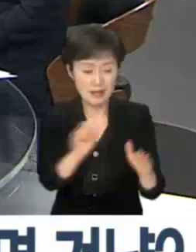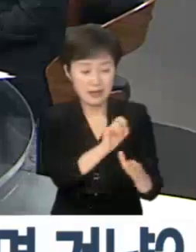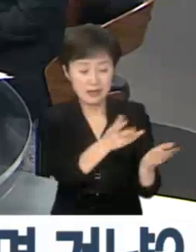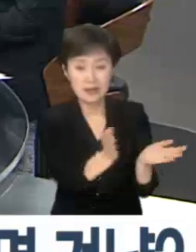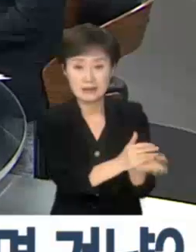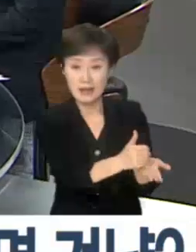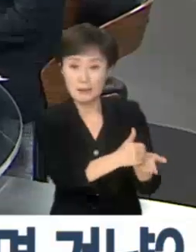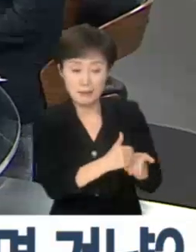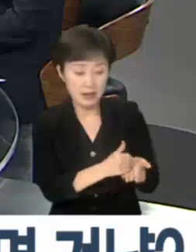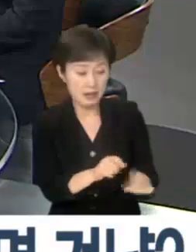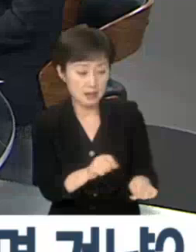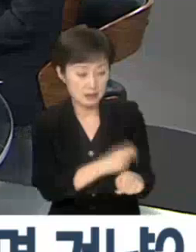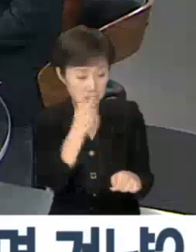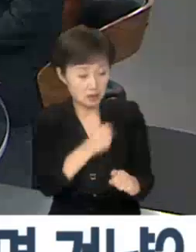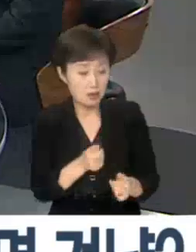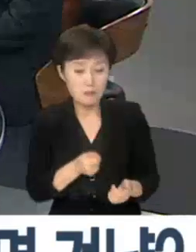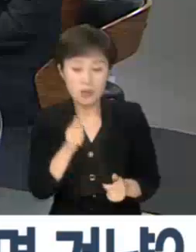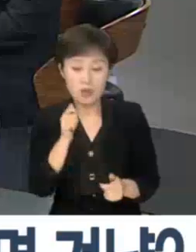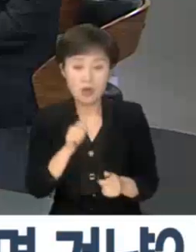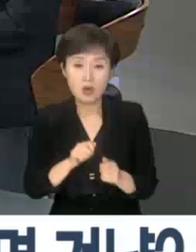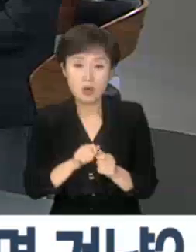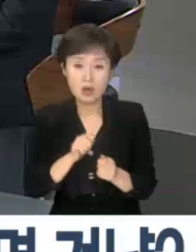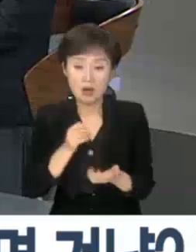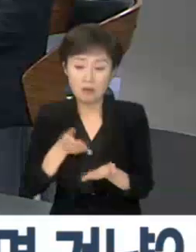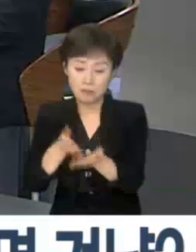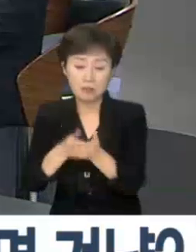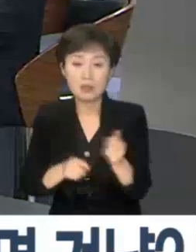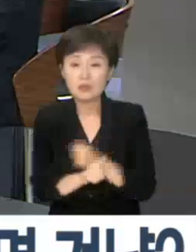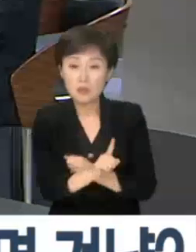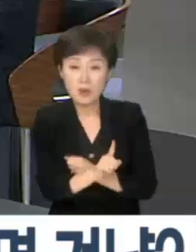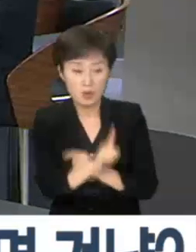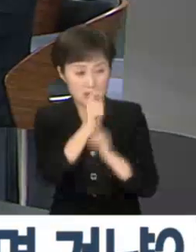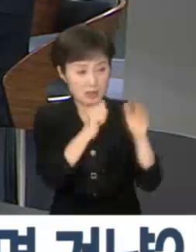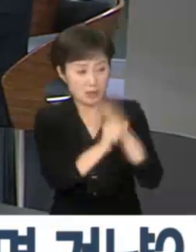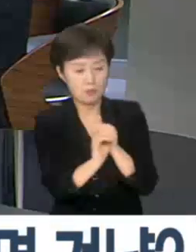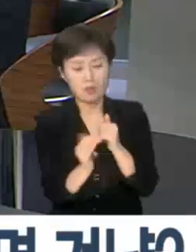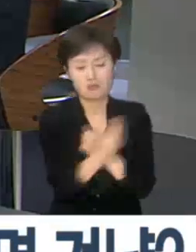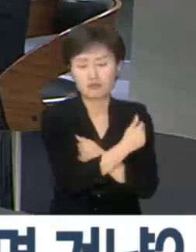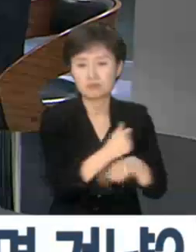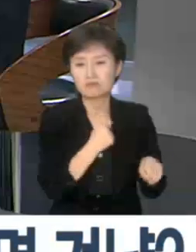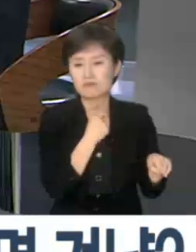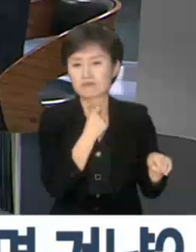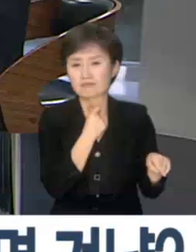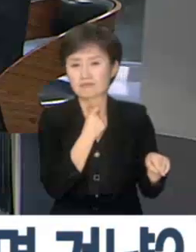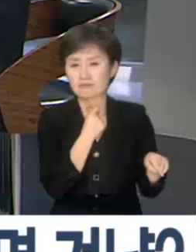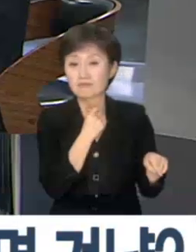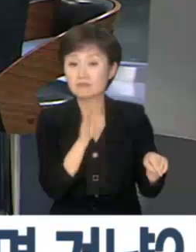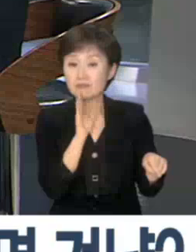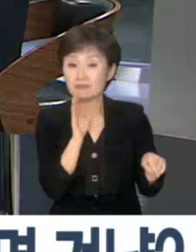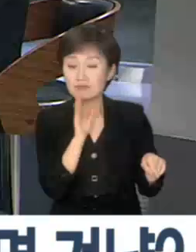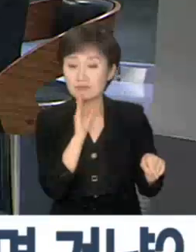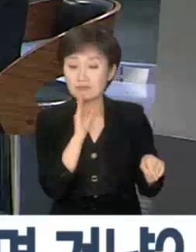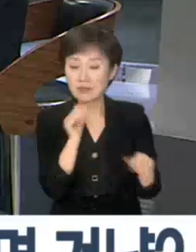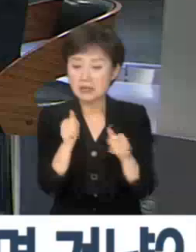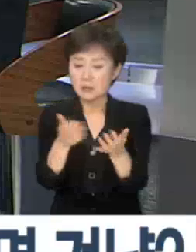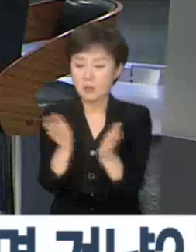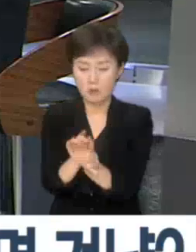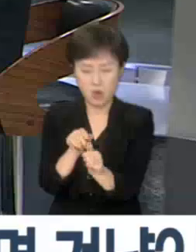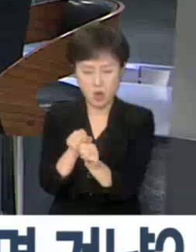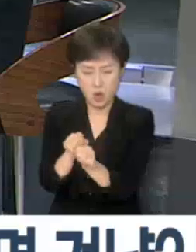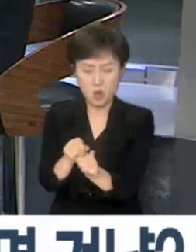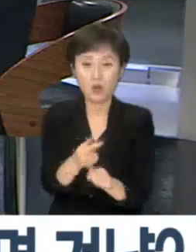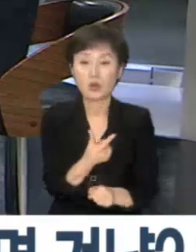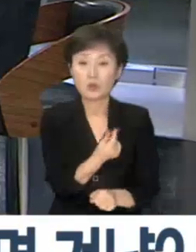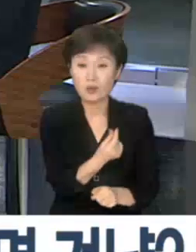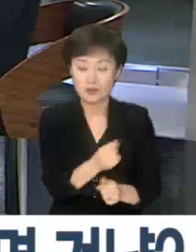지금 특검을 남발하는 건 뭡니까? 결국은 또 이재명 대표 사법 리스크를 지금 사법부에다가 무언의 압력을 넣는 거